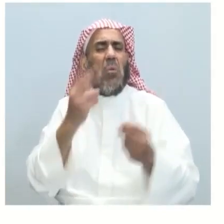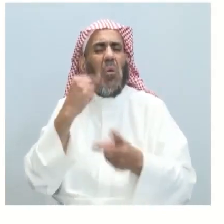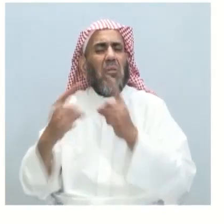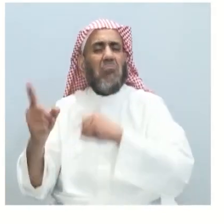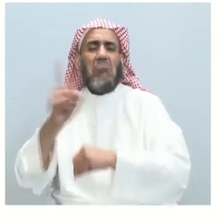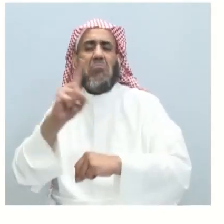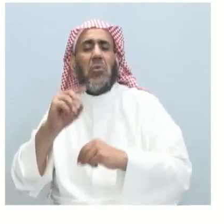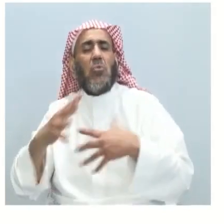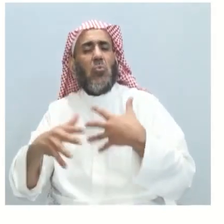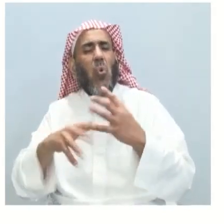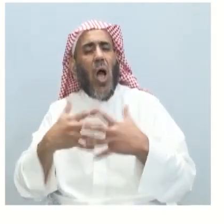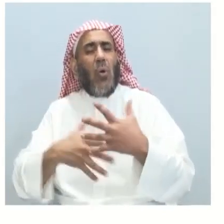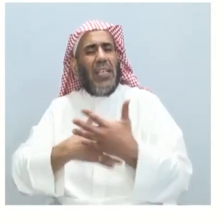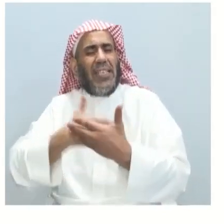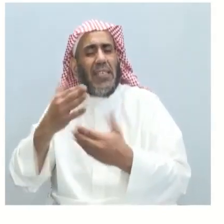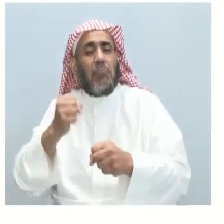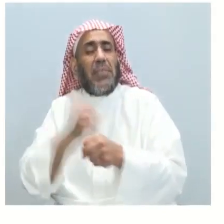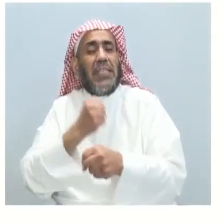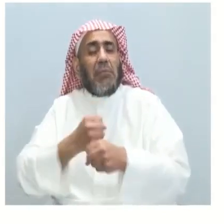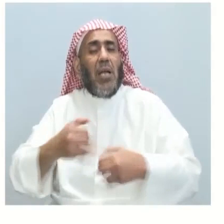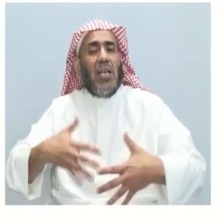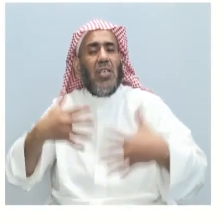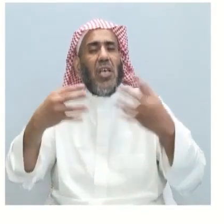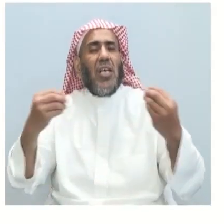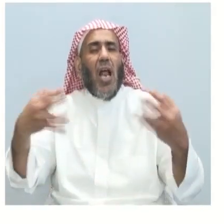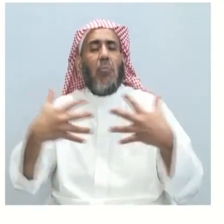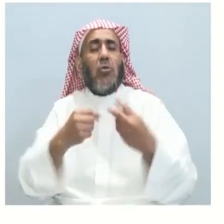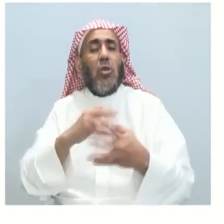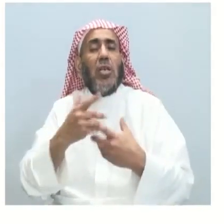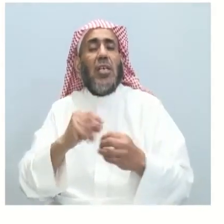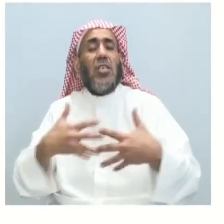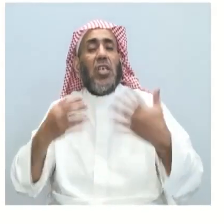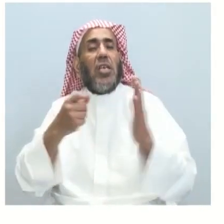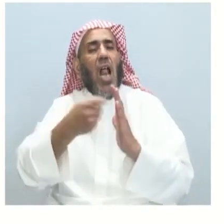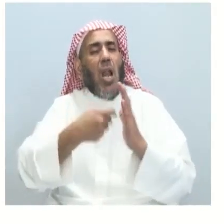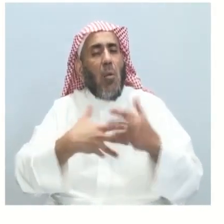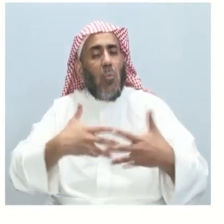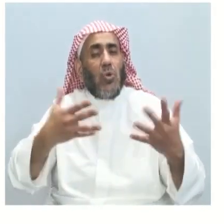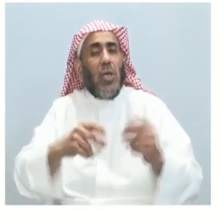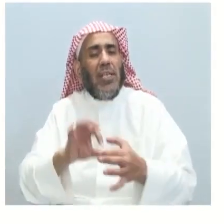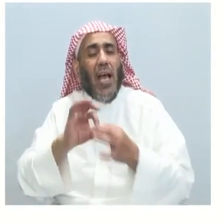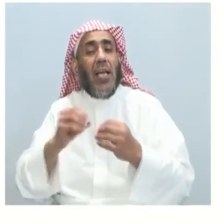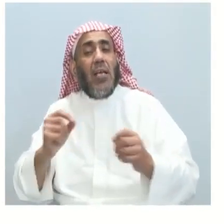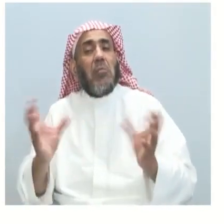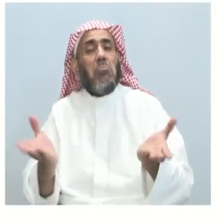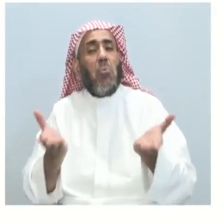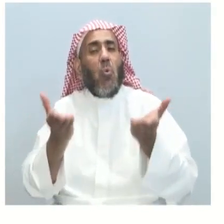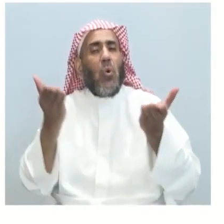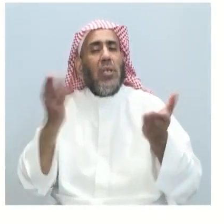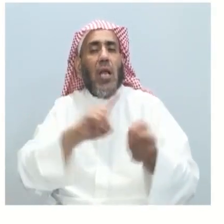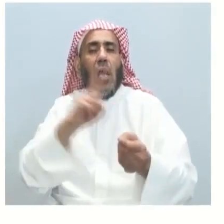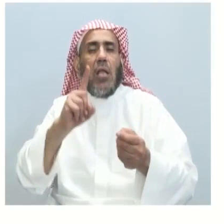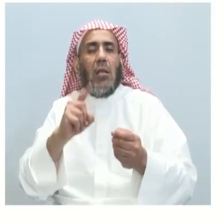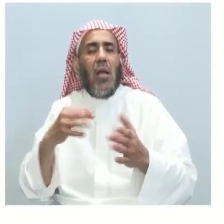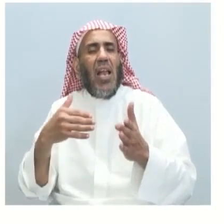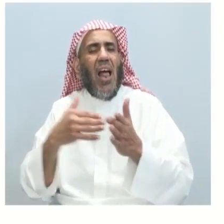وانما تحاول التجديد في كل شيء باستعمال الشعر المزدوج وحاول استعمال الشعر المرسل الذي يتقيد بالوزن لكنه لا يتقيد